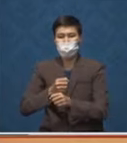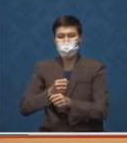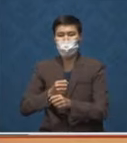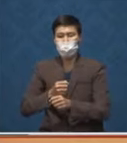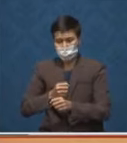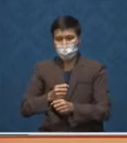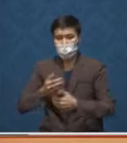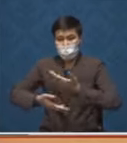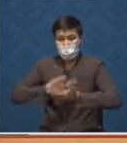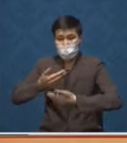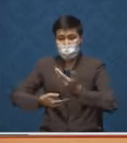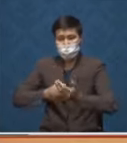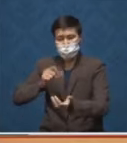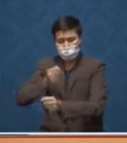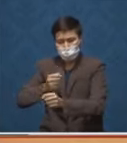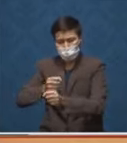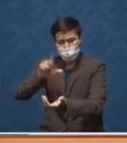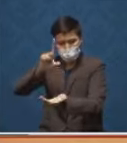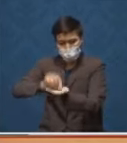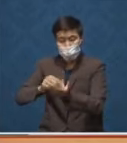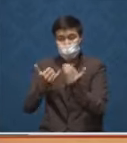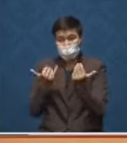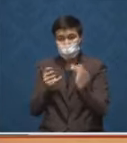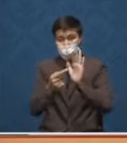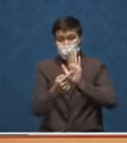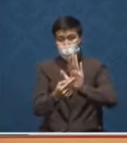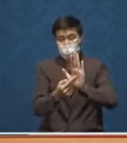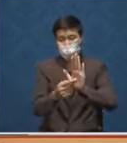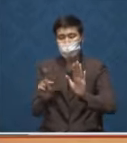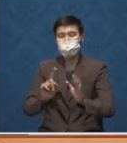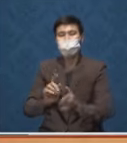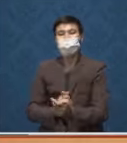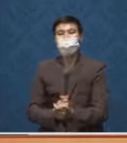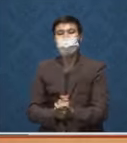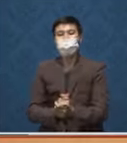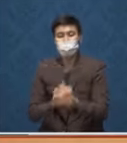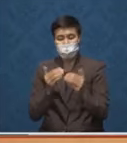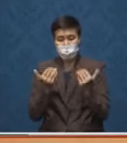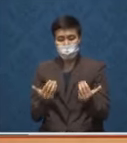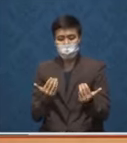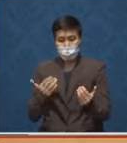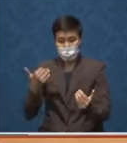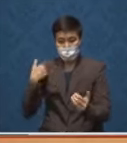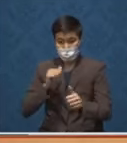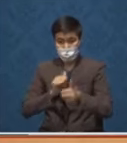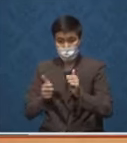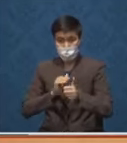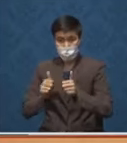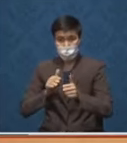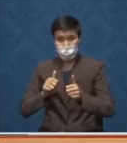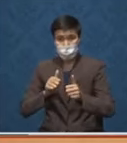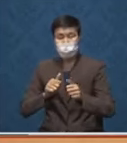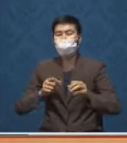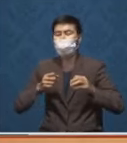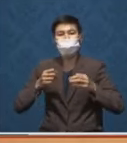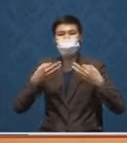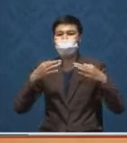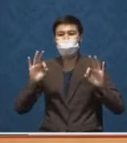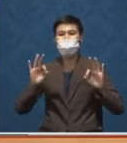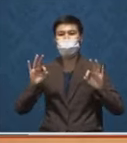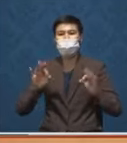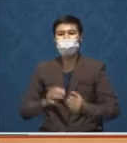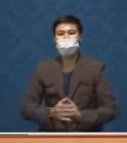งนะครับนี่คือยกตัวอย่างนะครับว่ารัฐบาลเนี่ยมีนโยบายในการที่จะให้มีการแข่งขันอย่างเสรีอยู่แล้วนะครับ